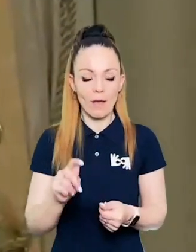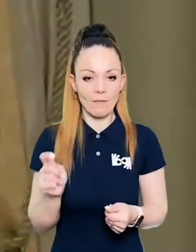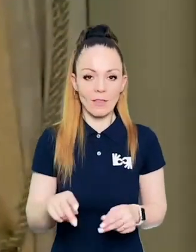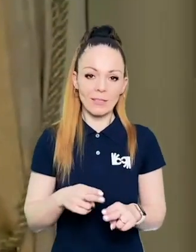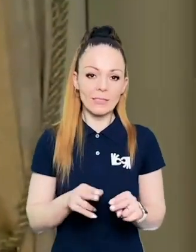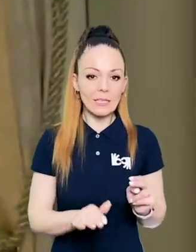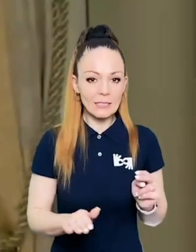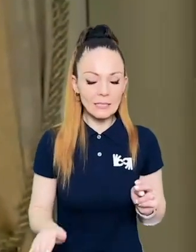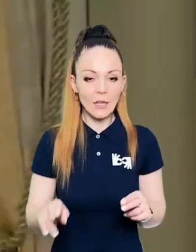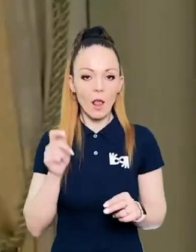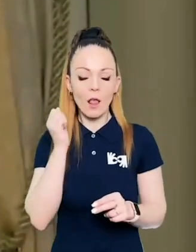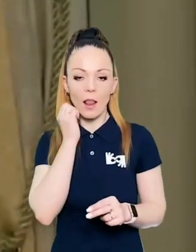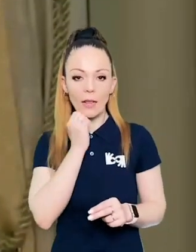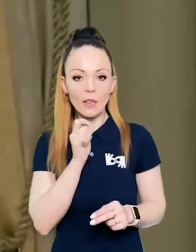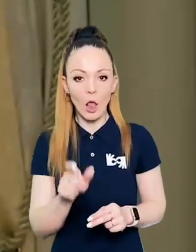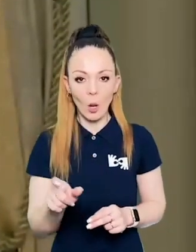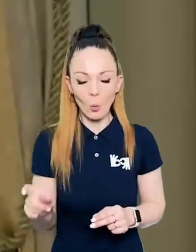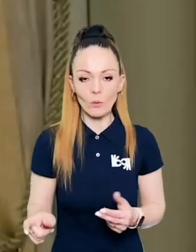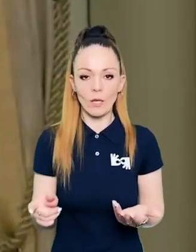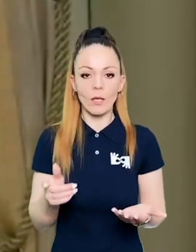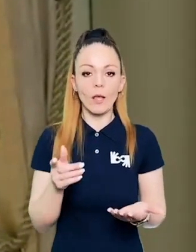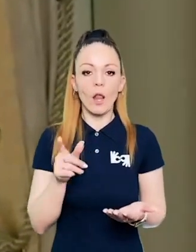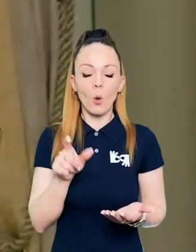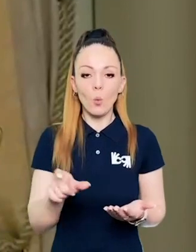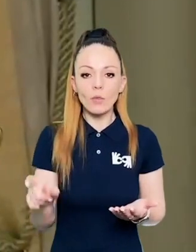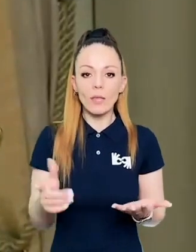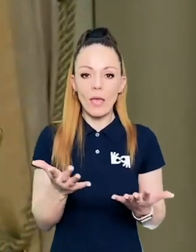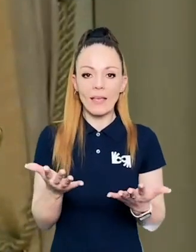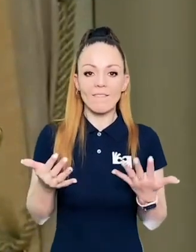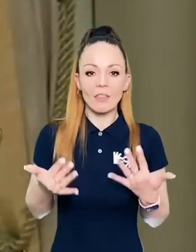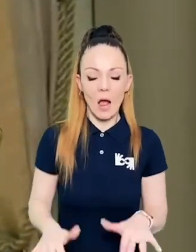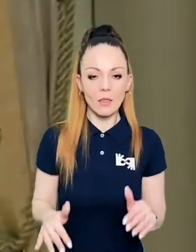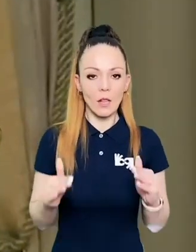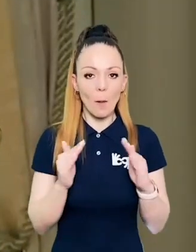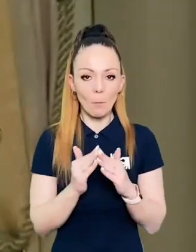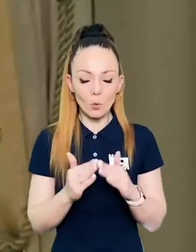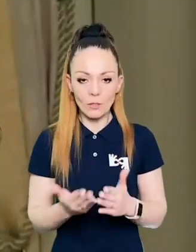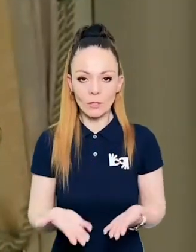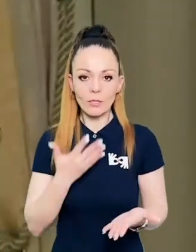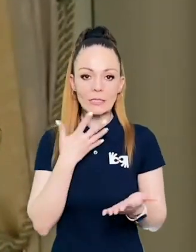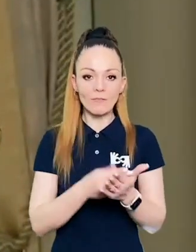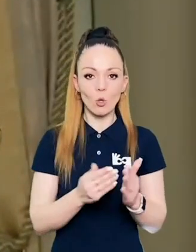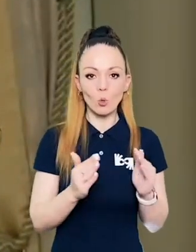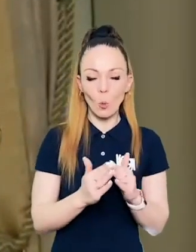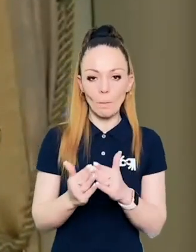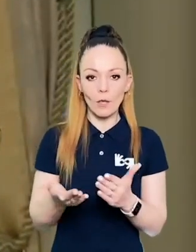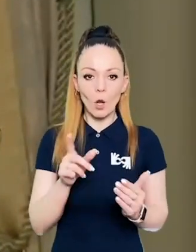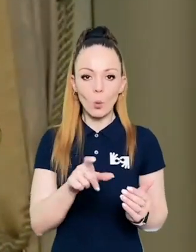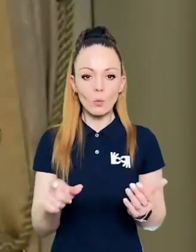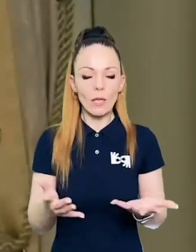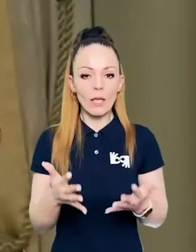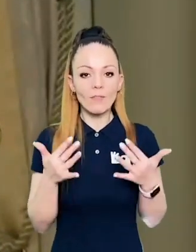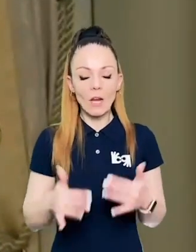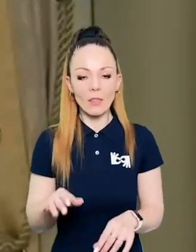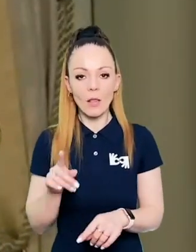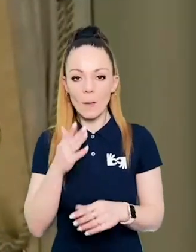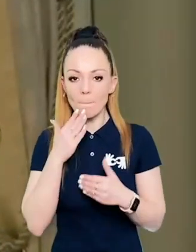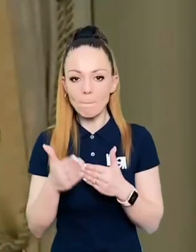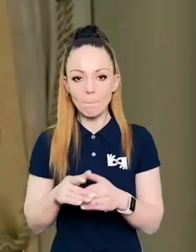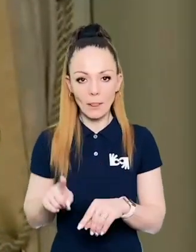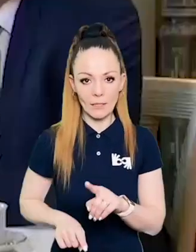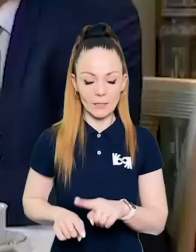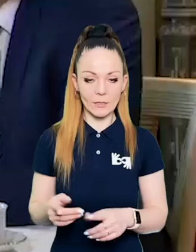на яких найбільше впливає війна, це діти, це літні люди, це люди, які втратили будинки, свої домівки, люди, які